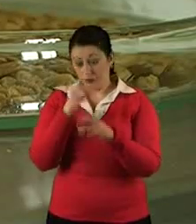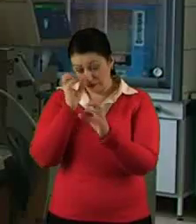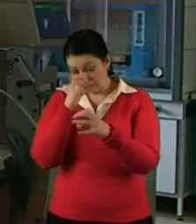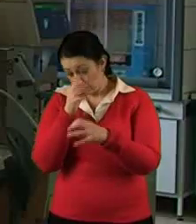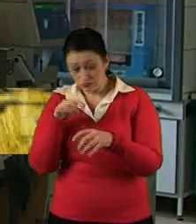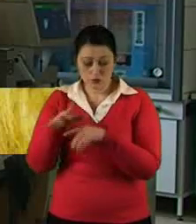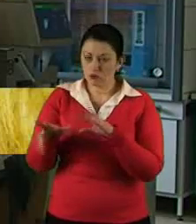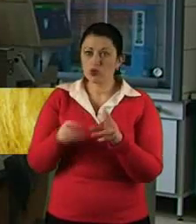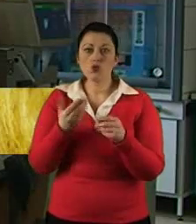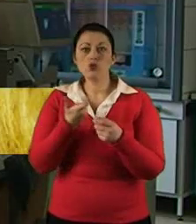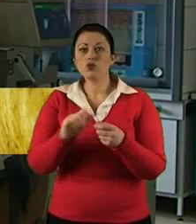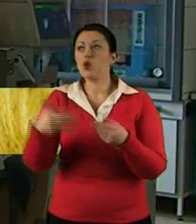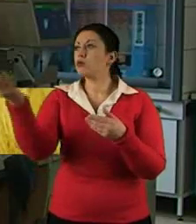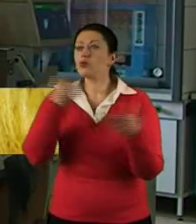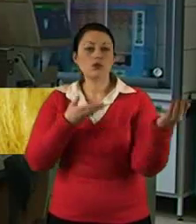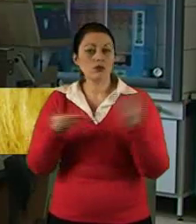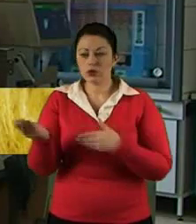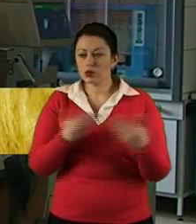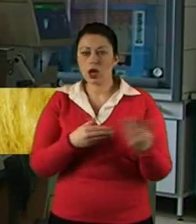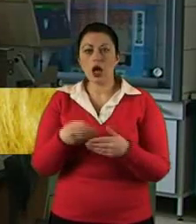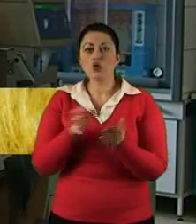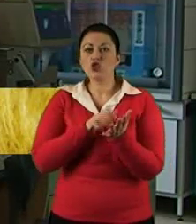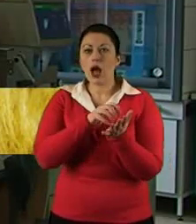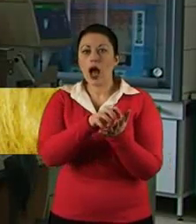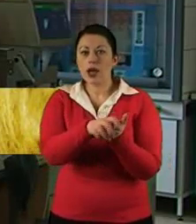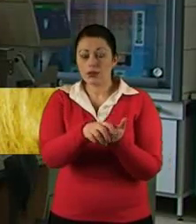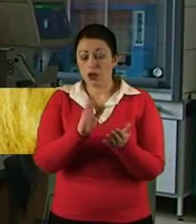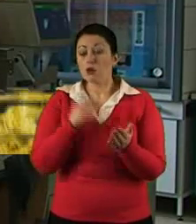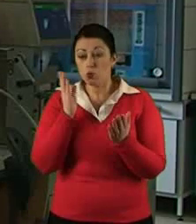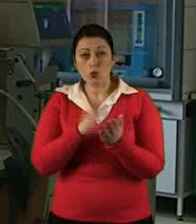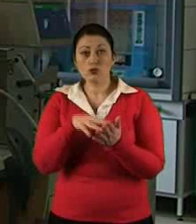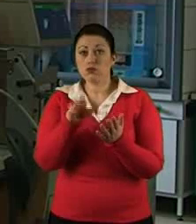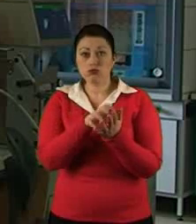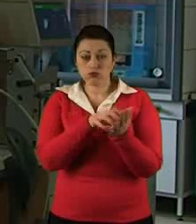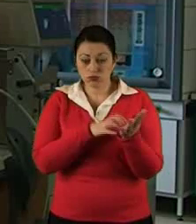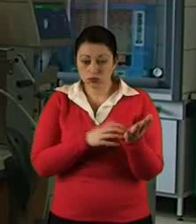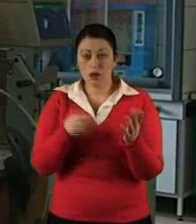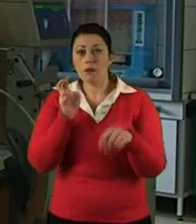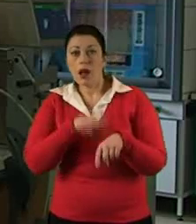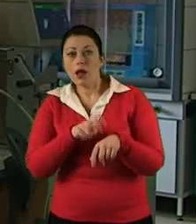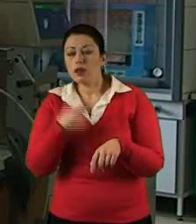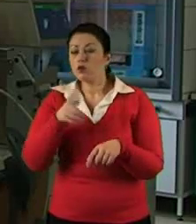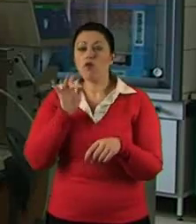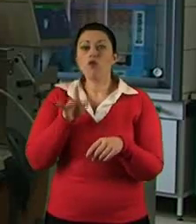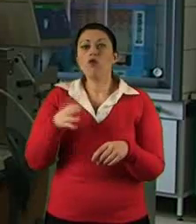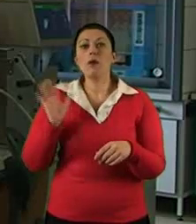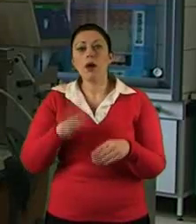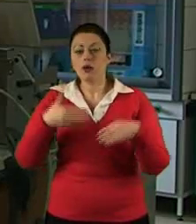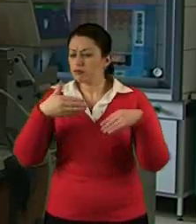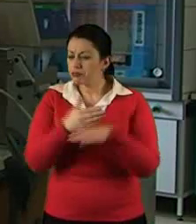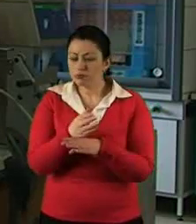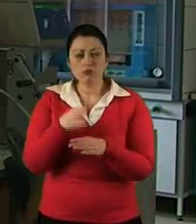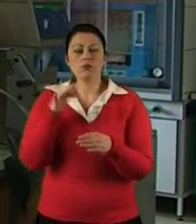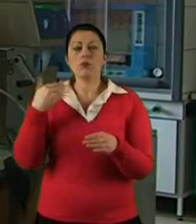Tu zajmujemy się analizą prób dostarczonych z innych placówek, które są na terenie całej Polski i badamy w